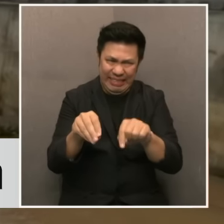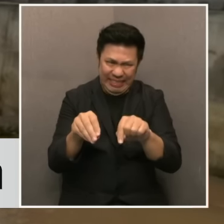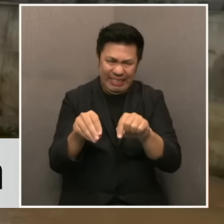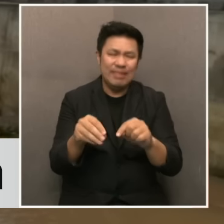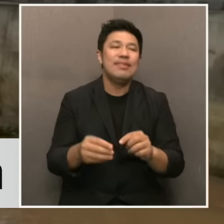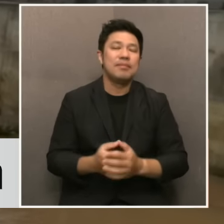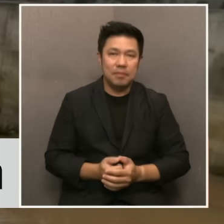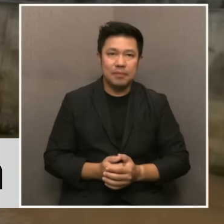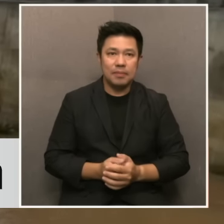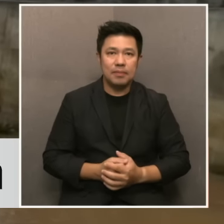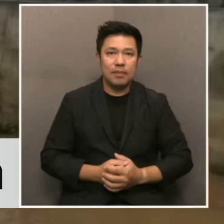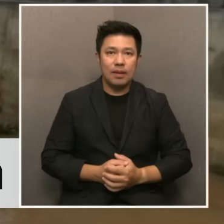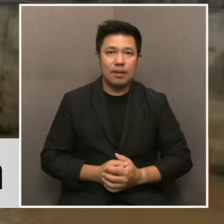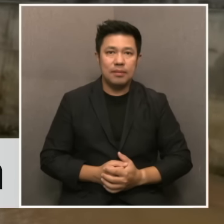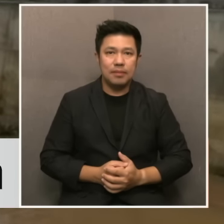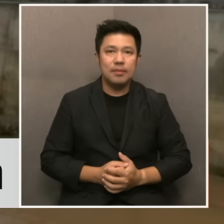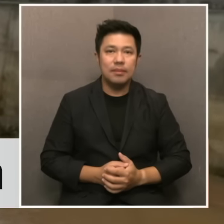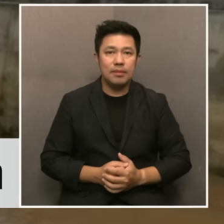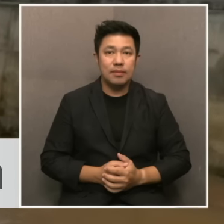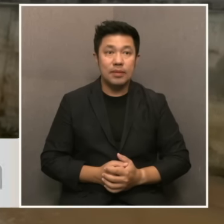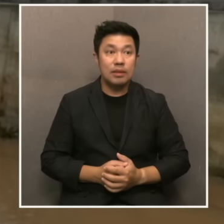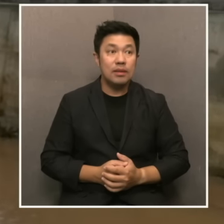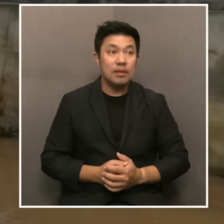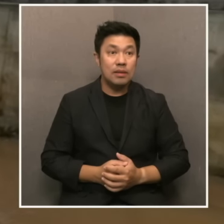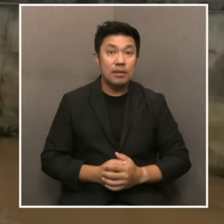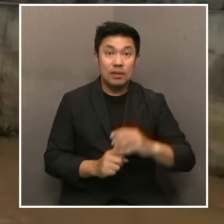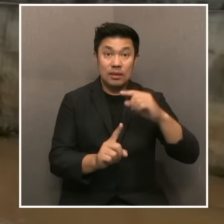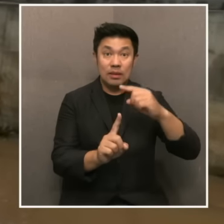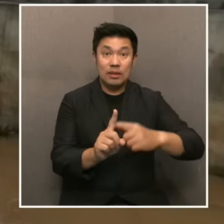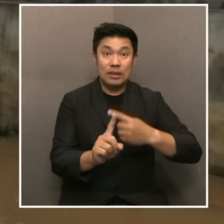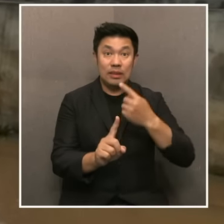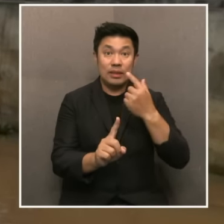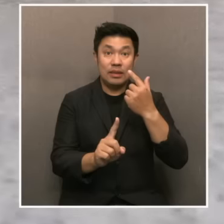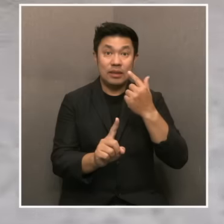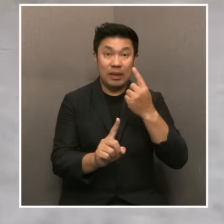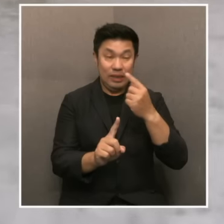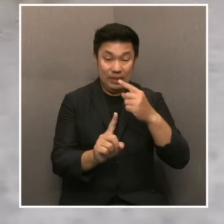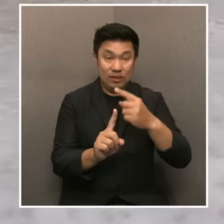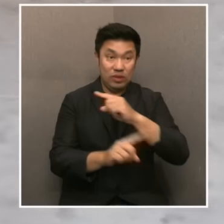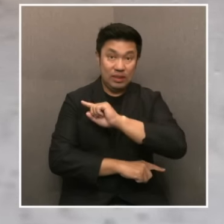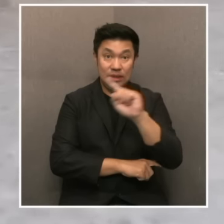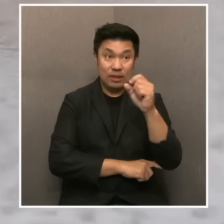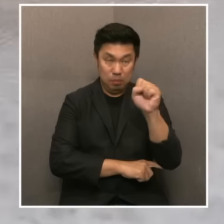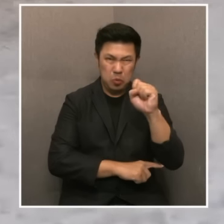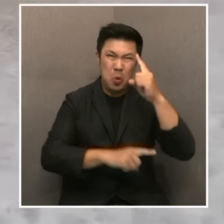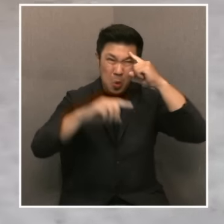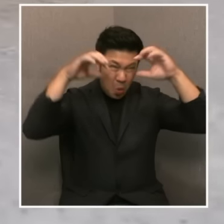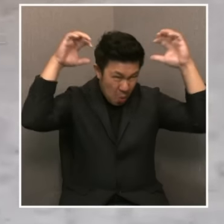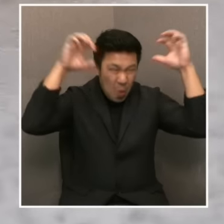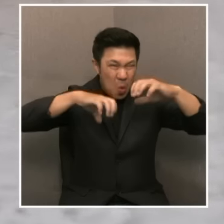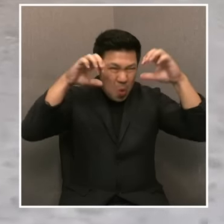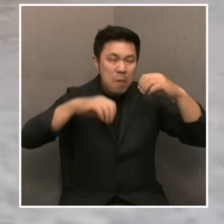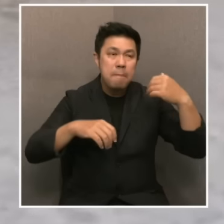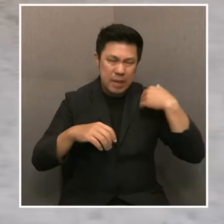นะคะโดยที่วันนี้ค่ะ 10 พฤศจิกายนคาดวาจะมีฝนตกหนักถึงหนักมากในภาคใต้